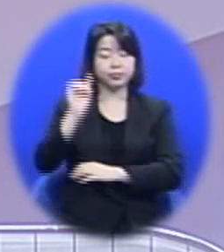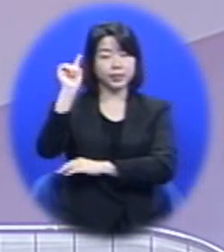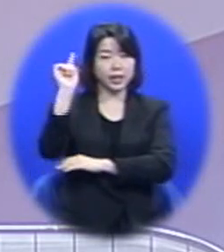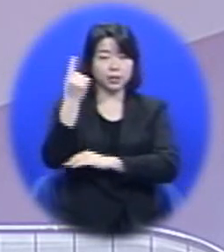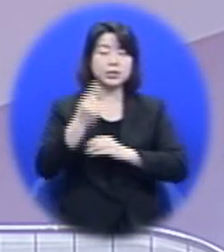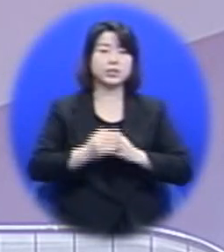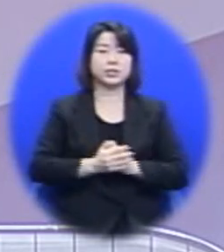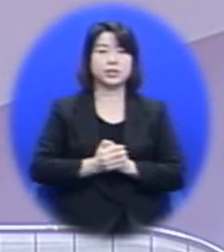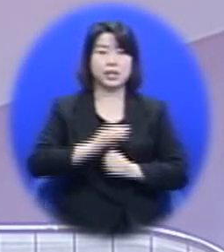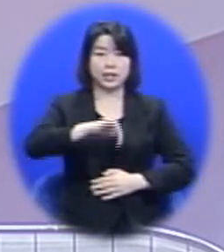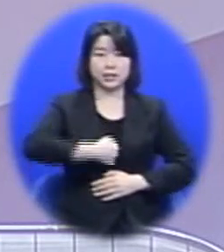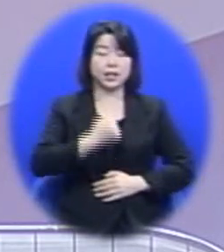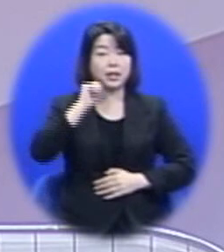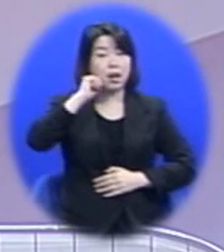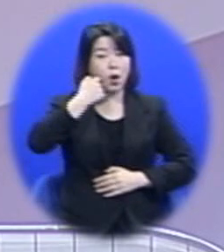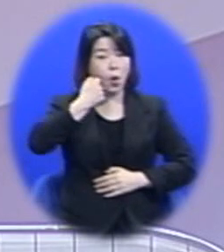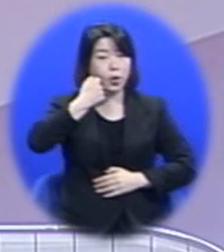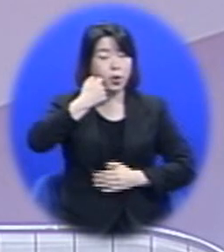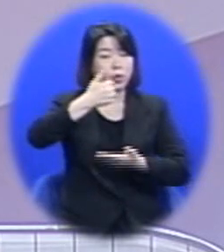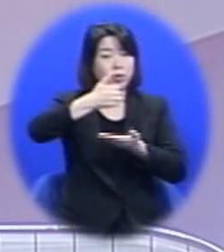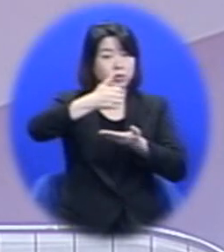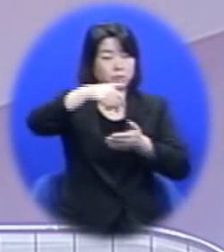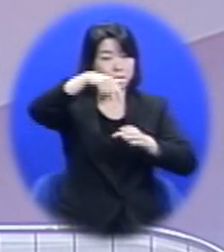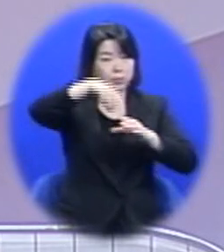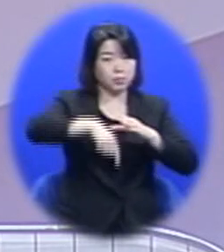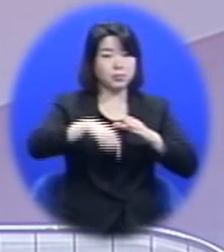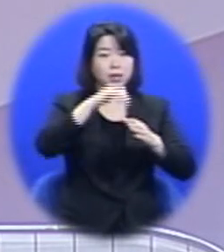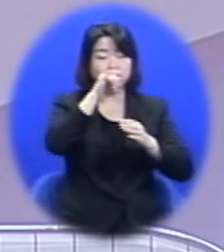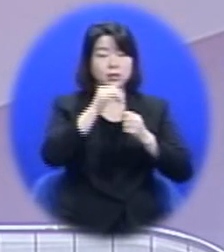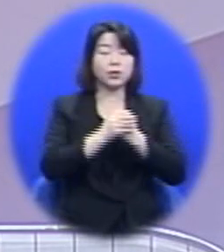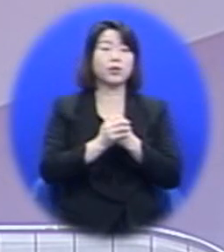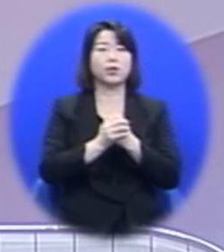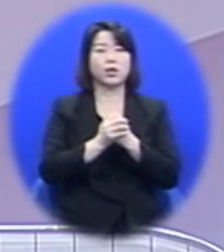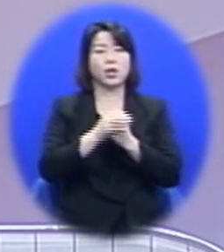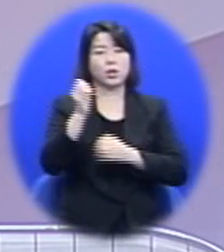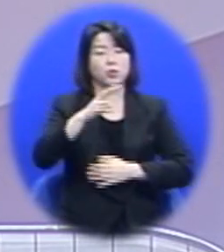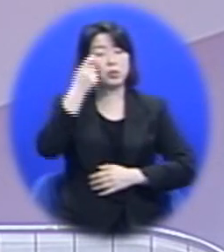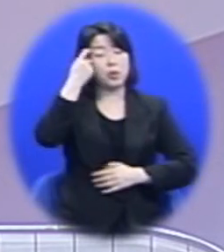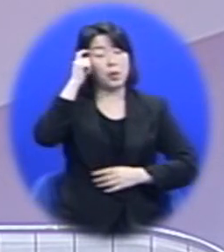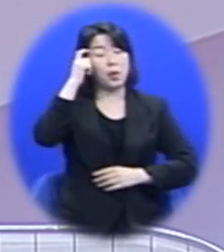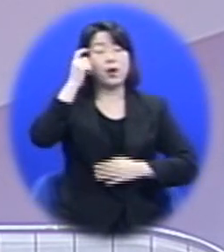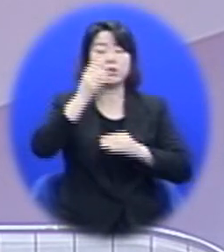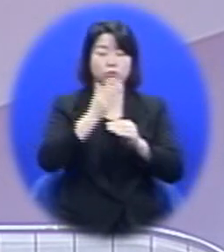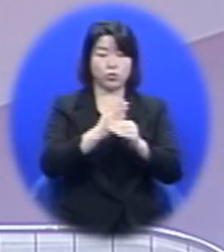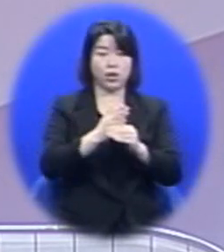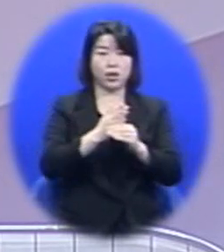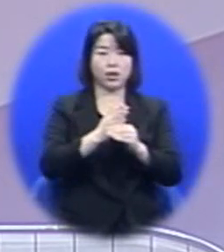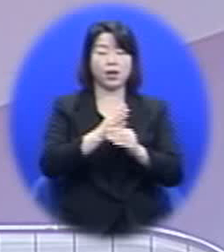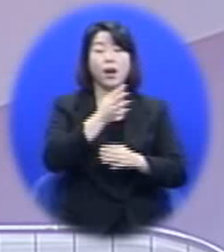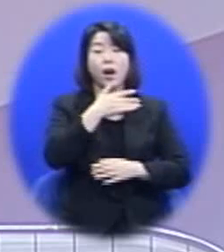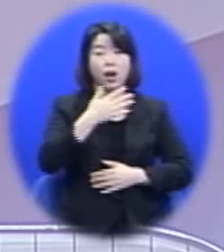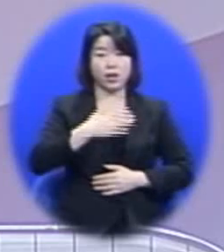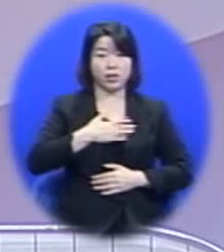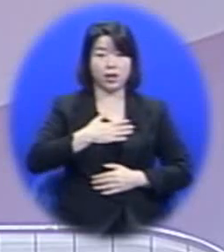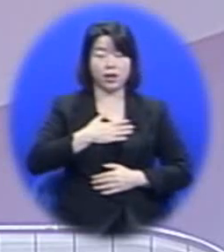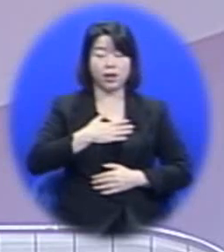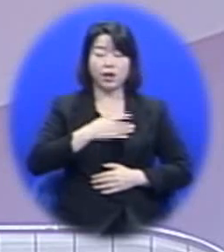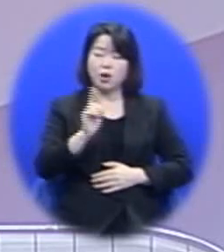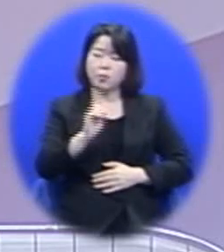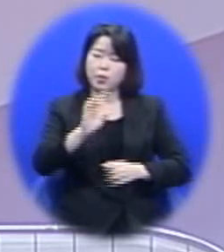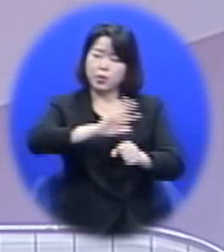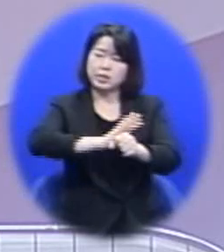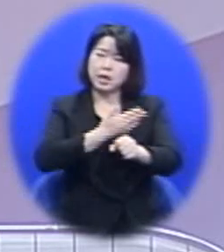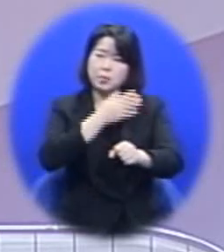다윗은 자기가 어려움을 처해서 그리고 묵상하는 중에 자기가 뭔 잘못한